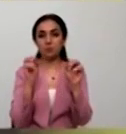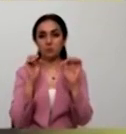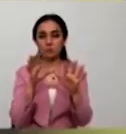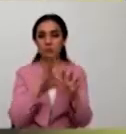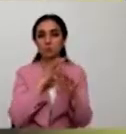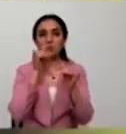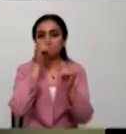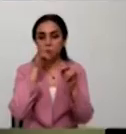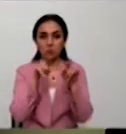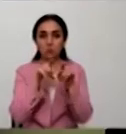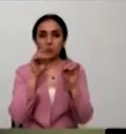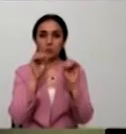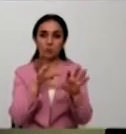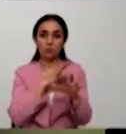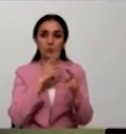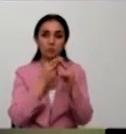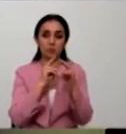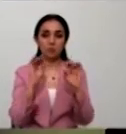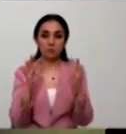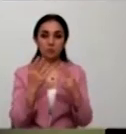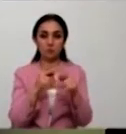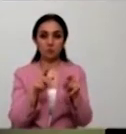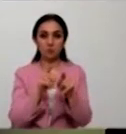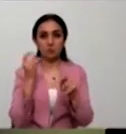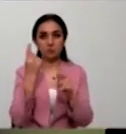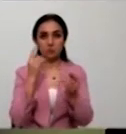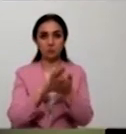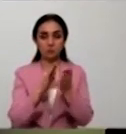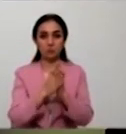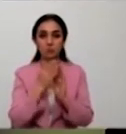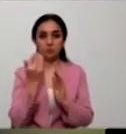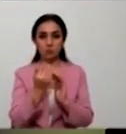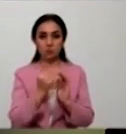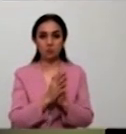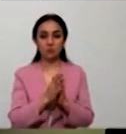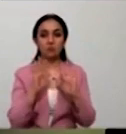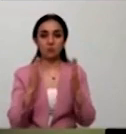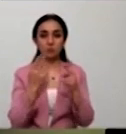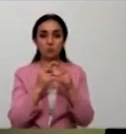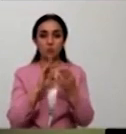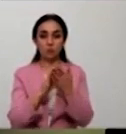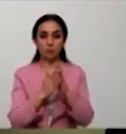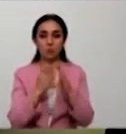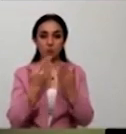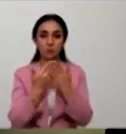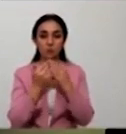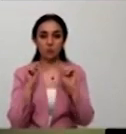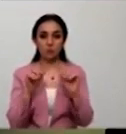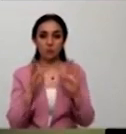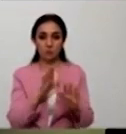o'quvchilar bo'lmasligi mumkin. Shuning uchun bu hodisamiz, ya'ni birinchi shartdagi hodisamiz tasodifiy hodisaga misol bo'la